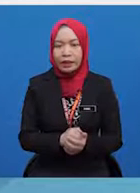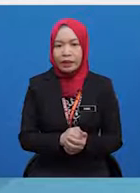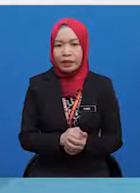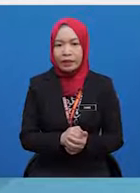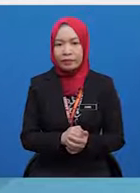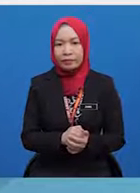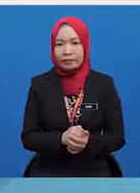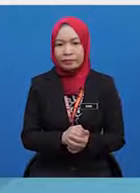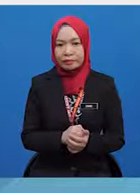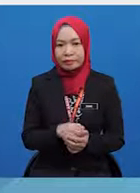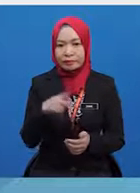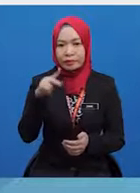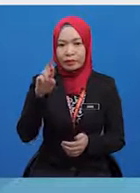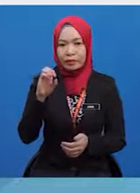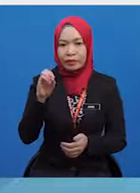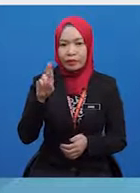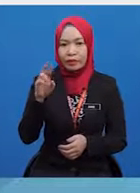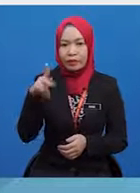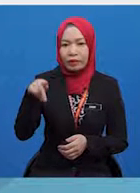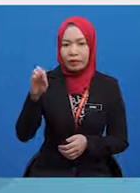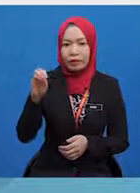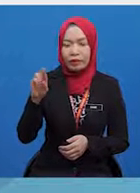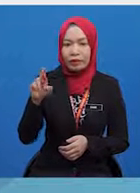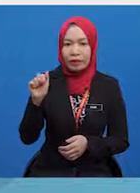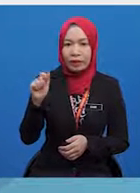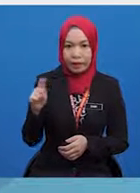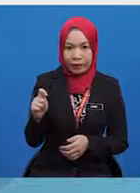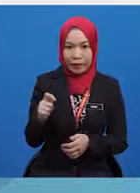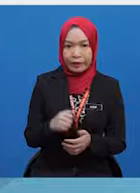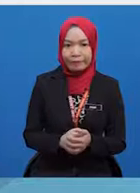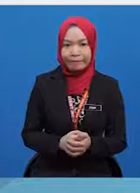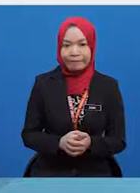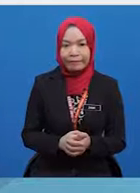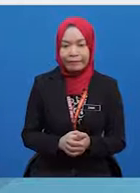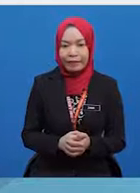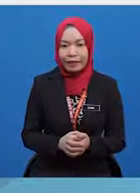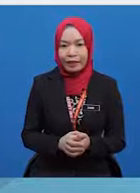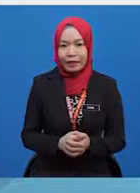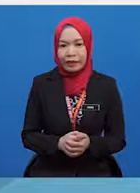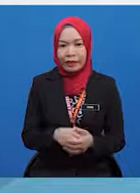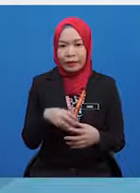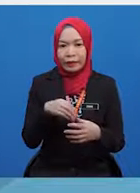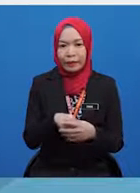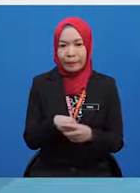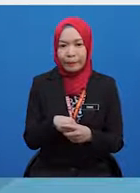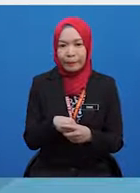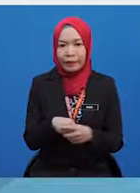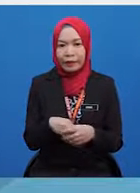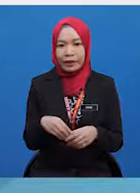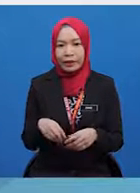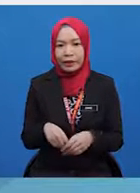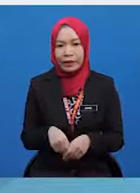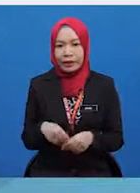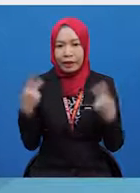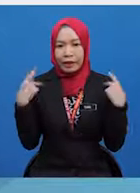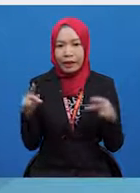syarikat perniagaan, pertubuhan, kelab persatuan, produk atau perkhidmatan dalam bentuk